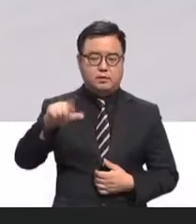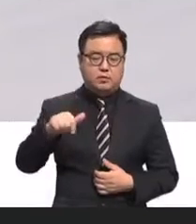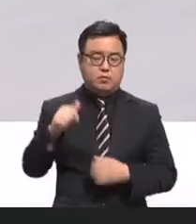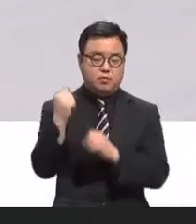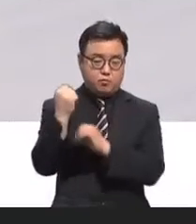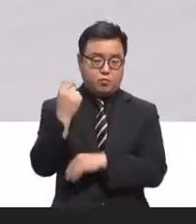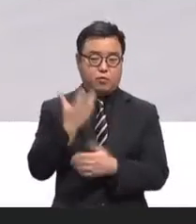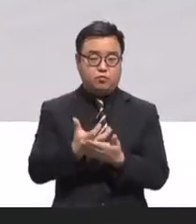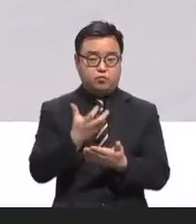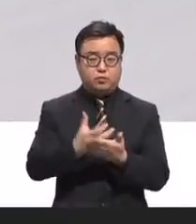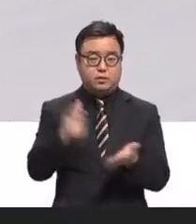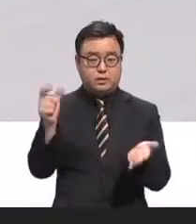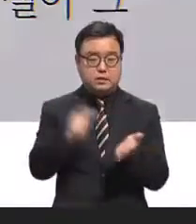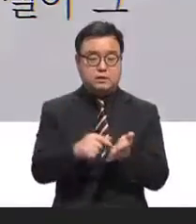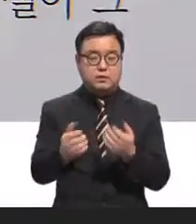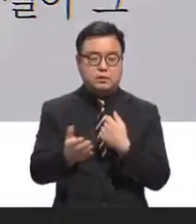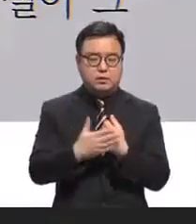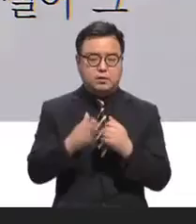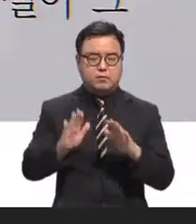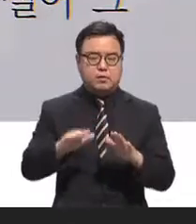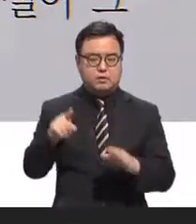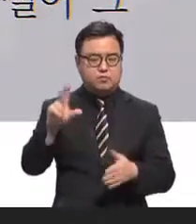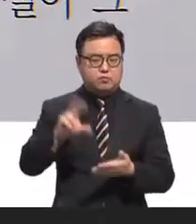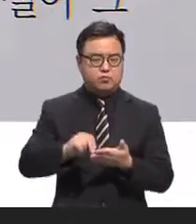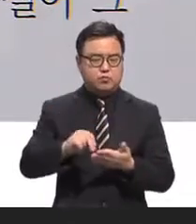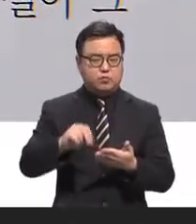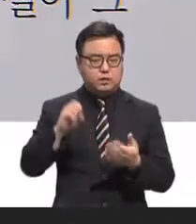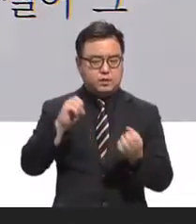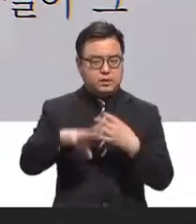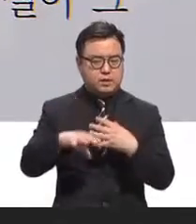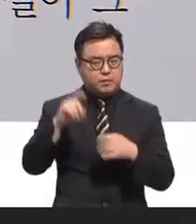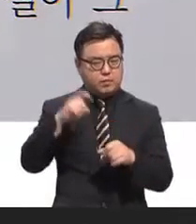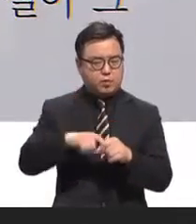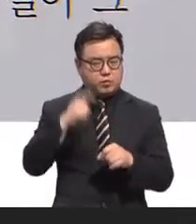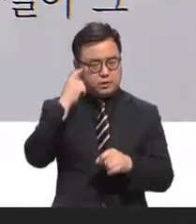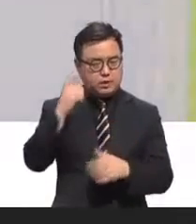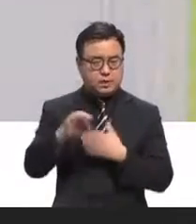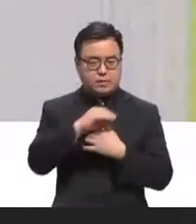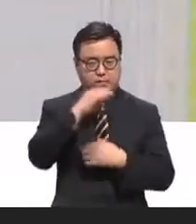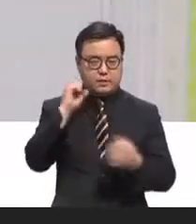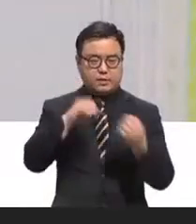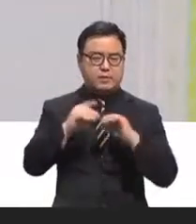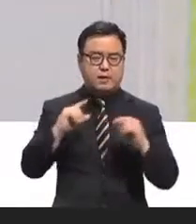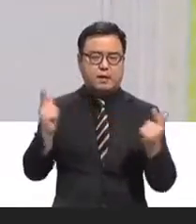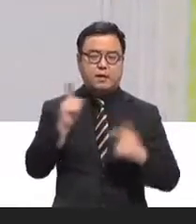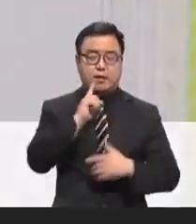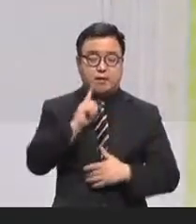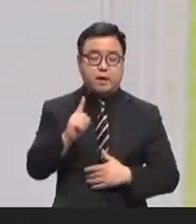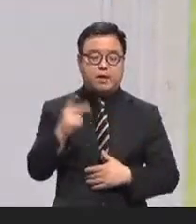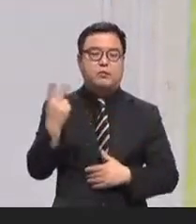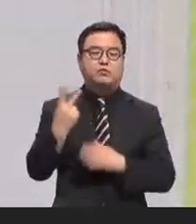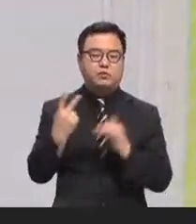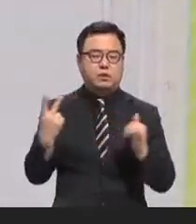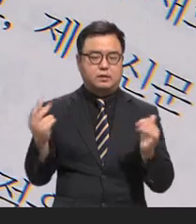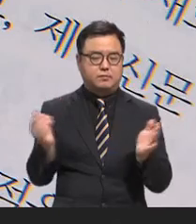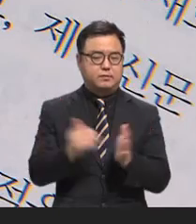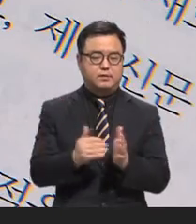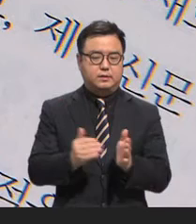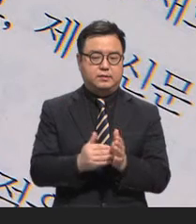때문에 이 문제에 취지를 생각할 경우 정답으로 인정할 수 없다는 의견은 단 두 명에 불과했습니다